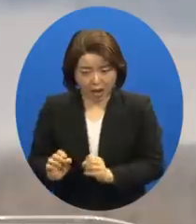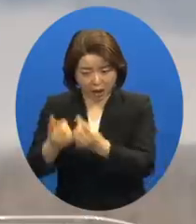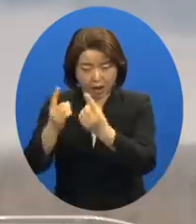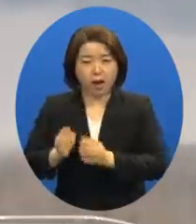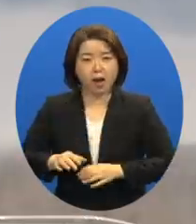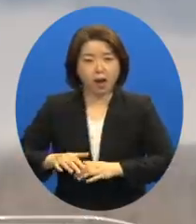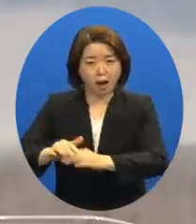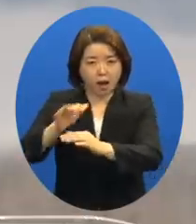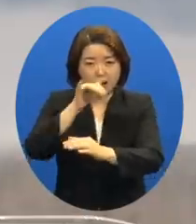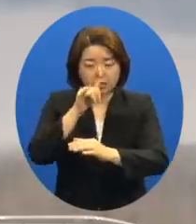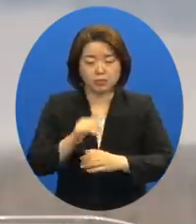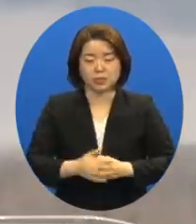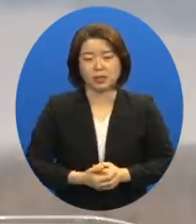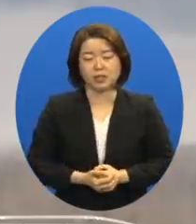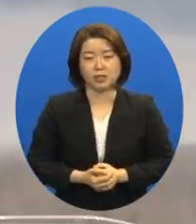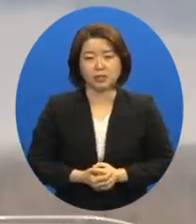때입니다.